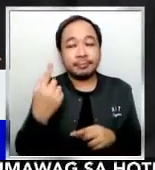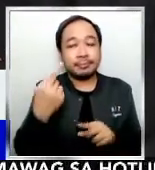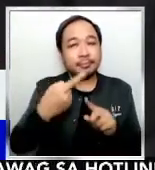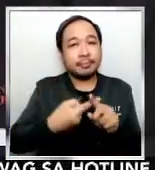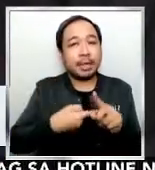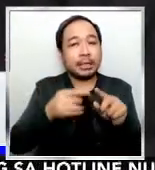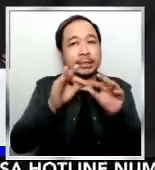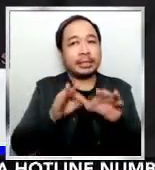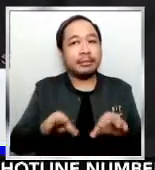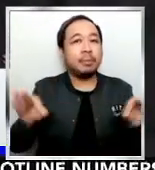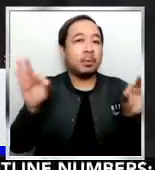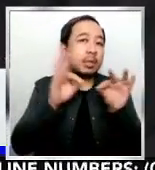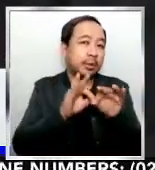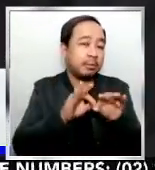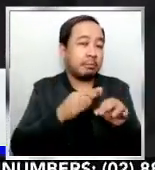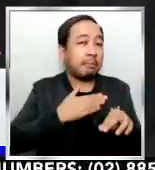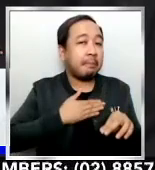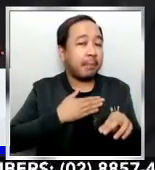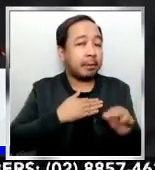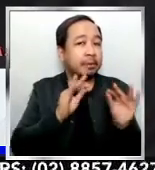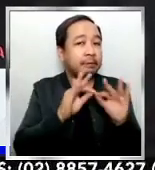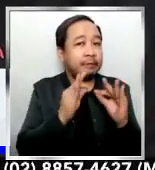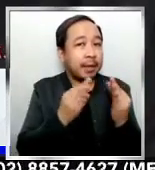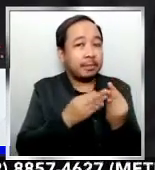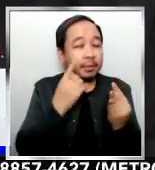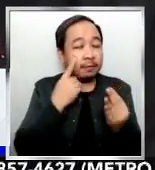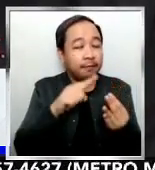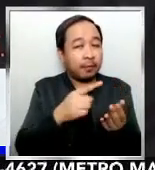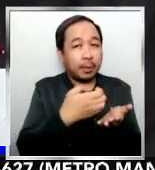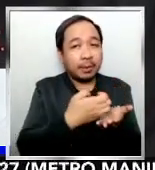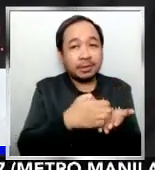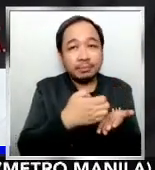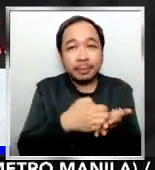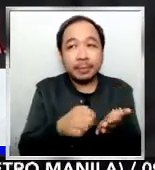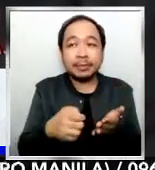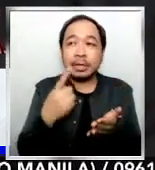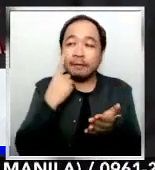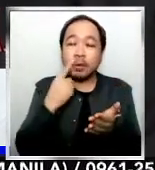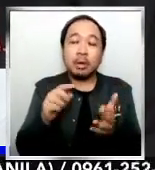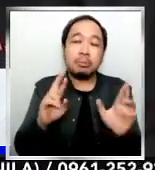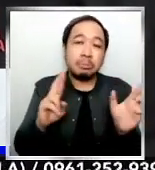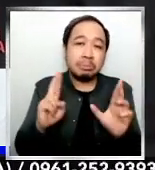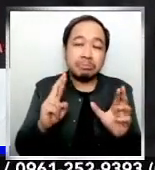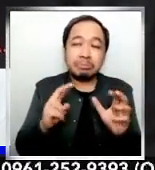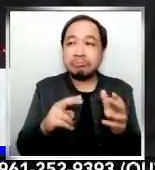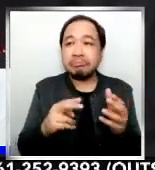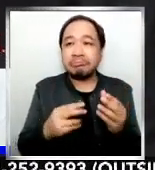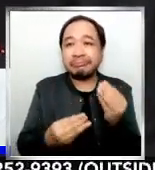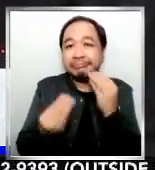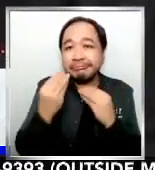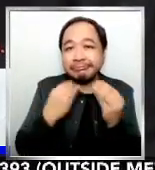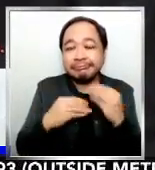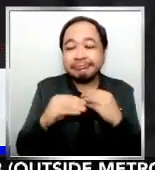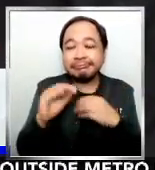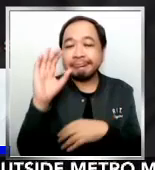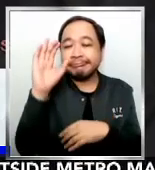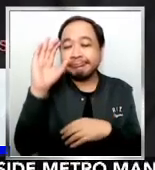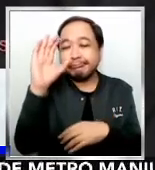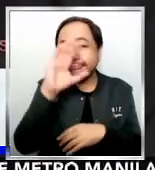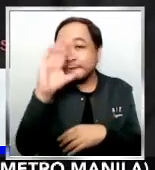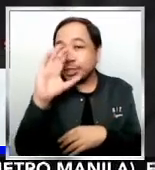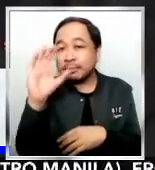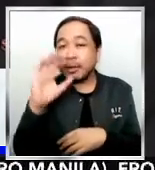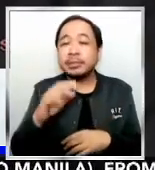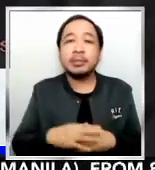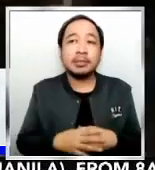ko. Panggastos, panghanda sa nechevena, para na rin sa pangangailangan